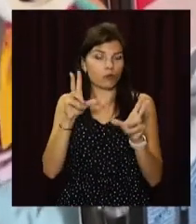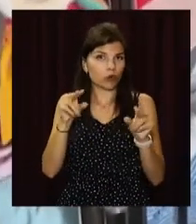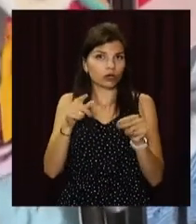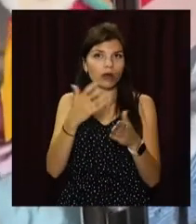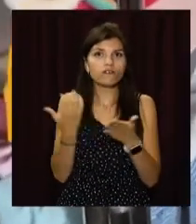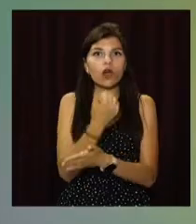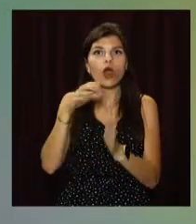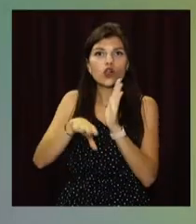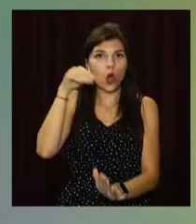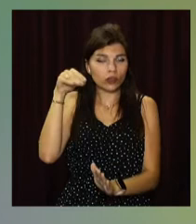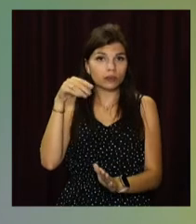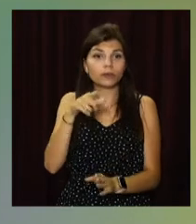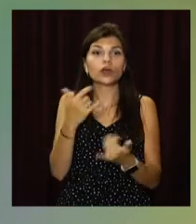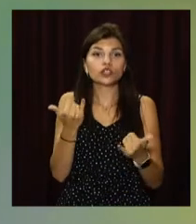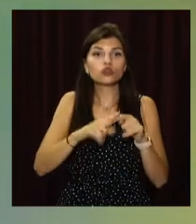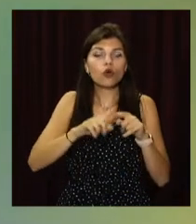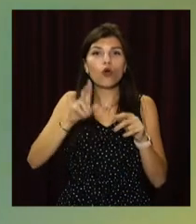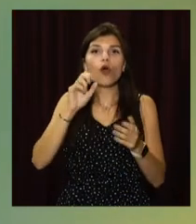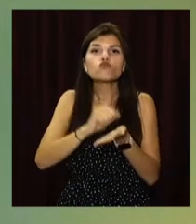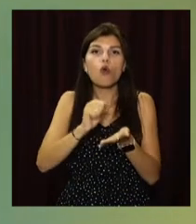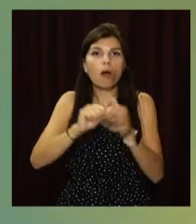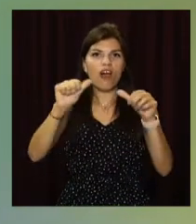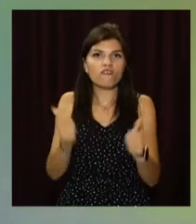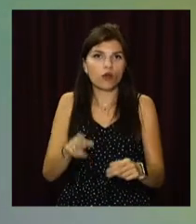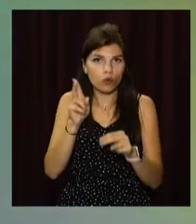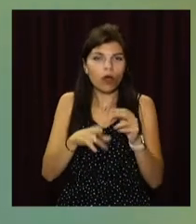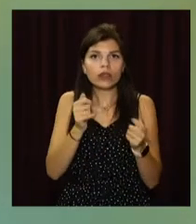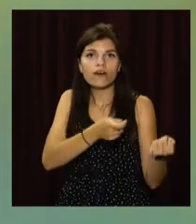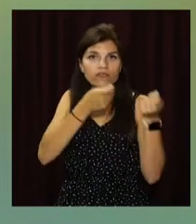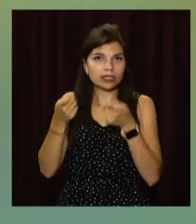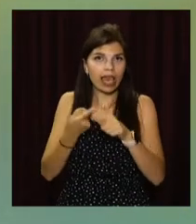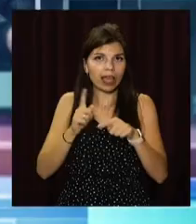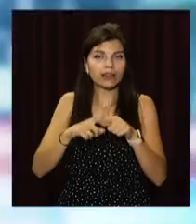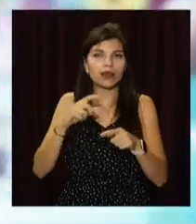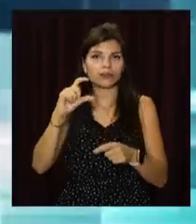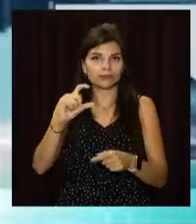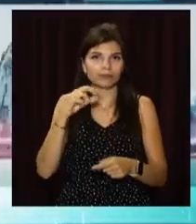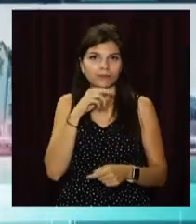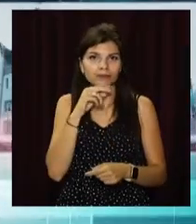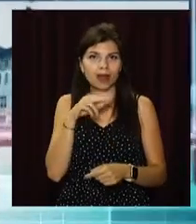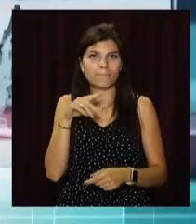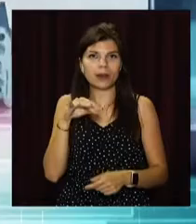у лотерею. Зараз завершується оформлення документів на ввезення препарату.